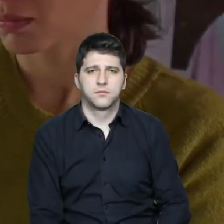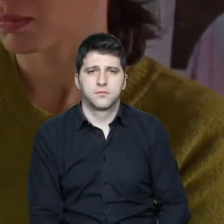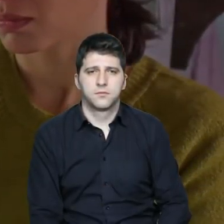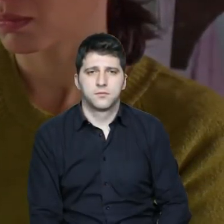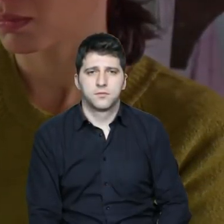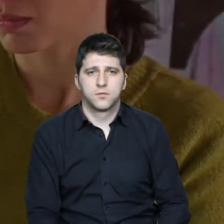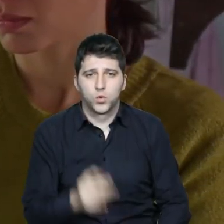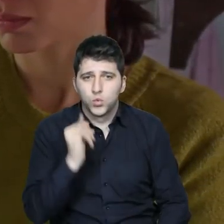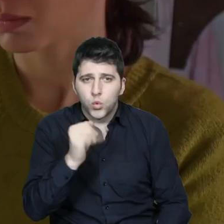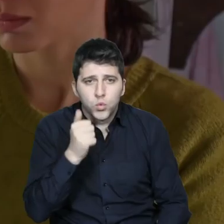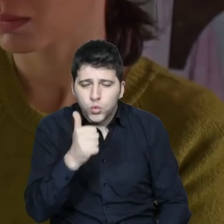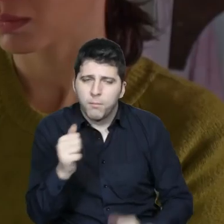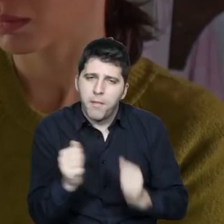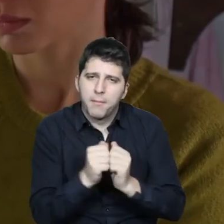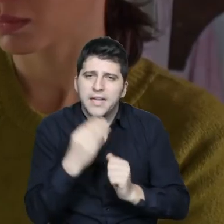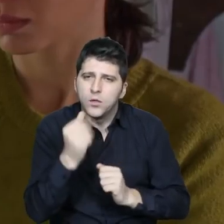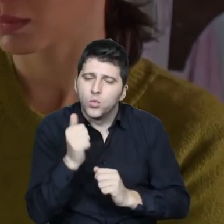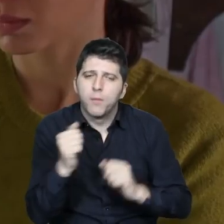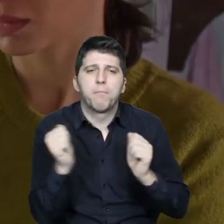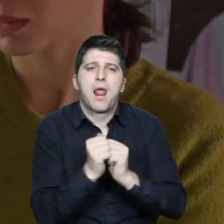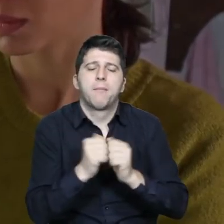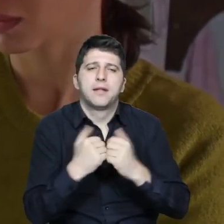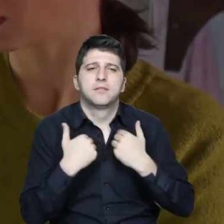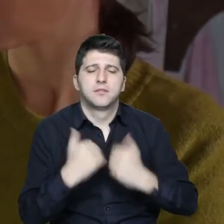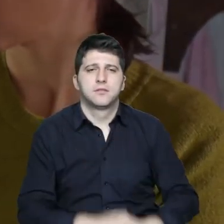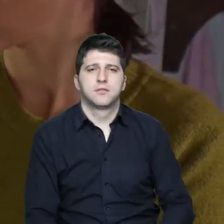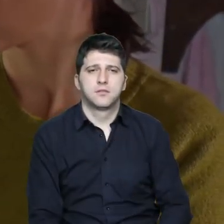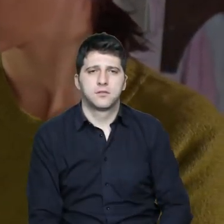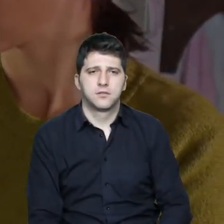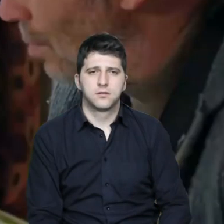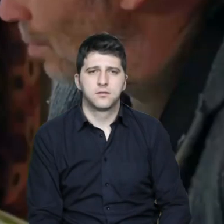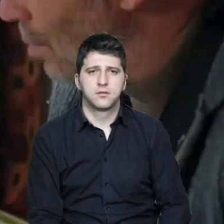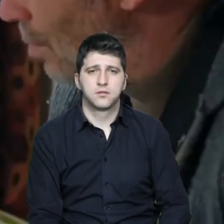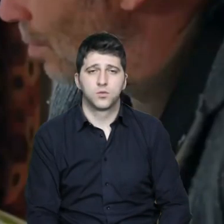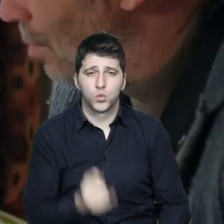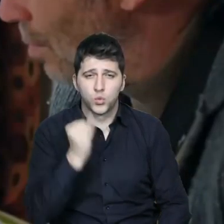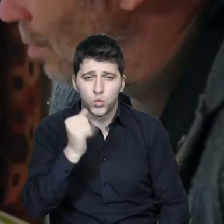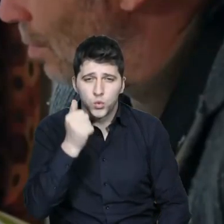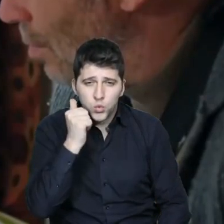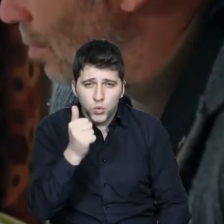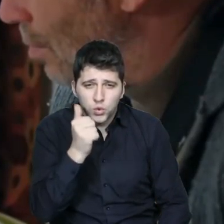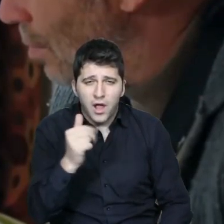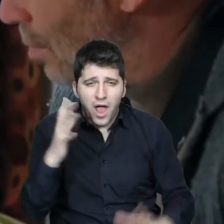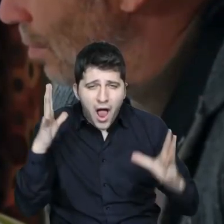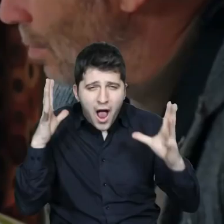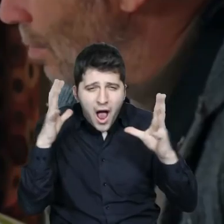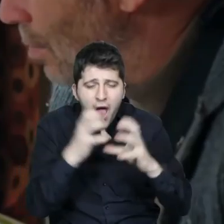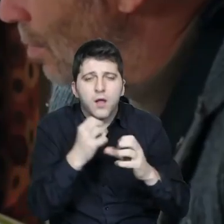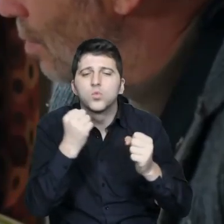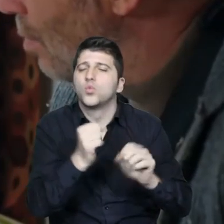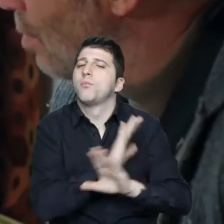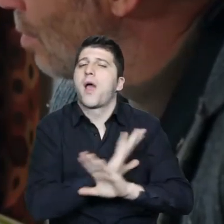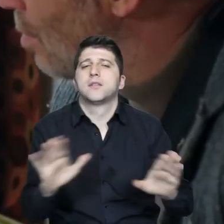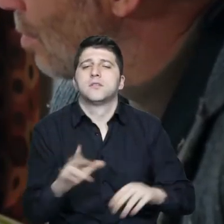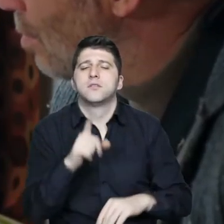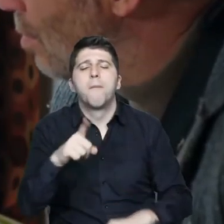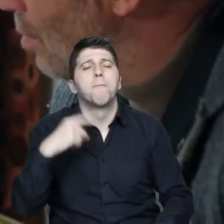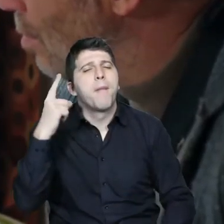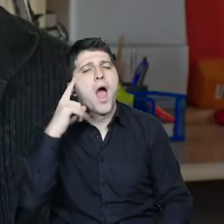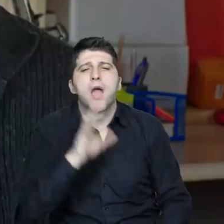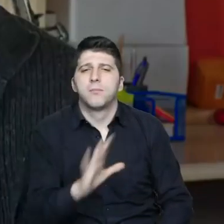Kötü günde de beraberiz, iyi günde de beraberiz. Kara gün kararıp kalmaz demişler. Sen